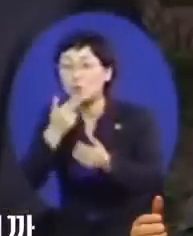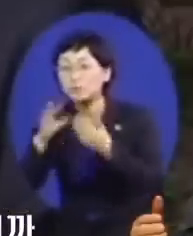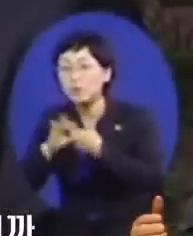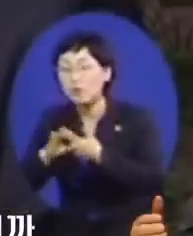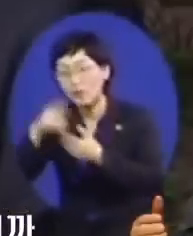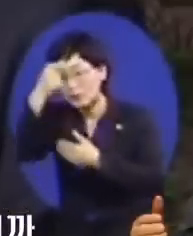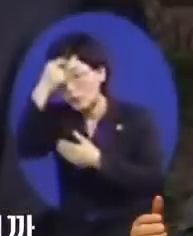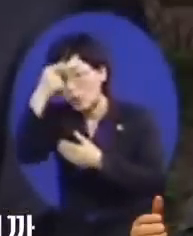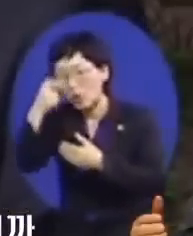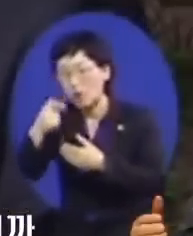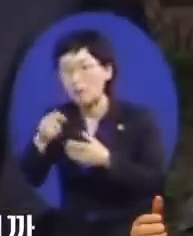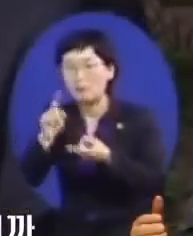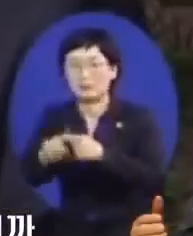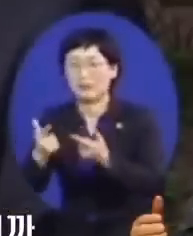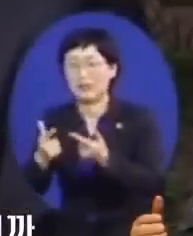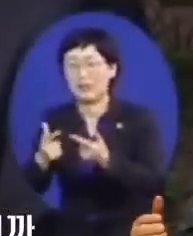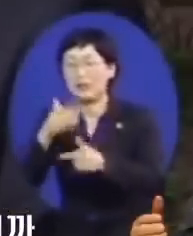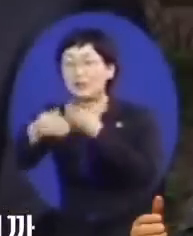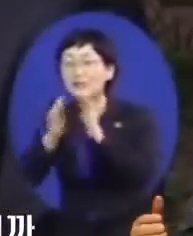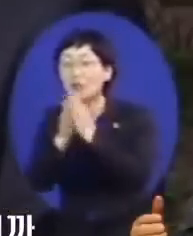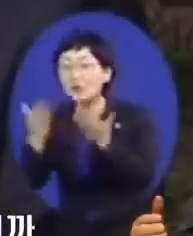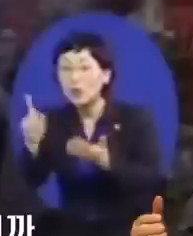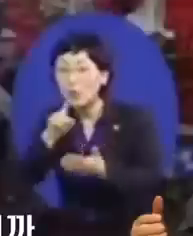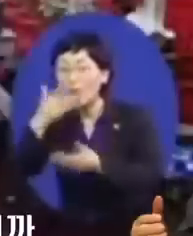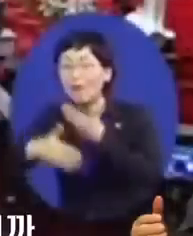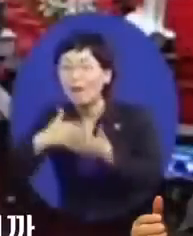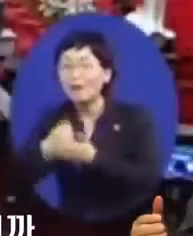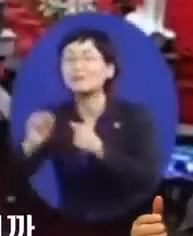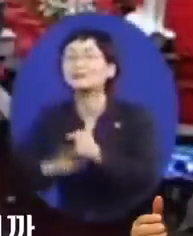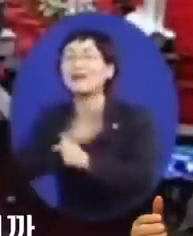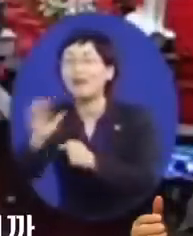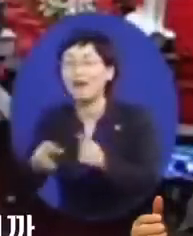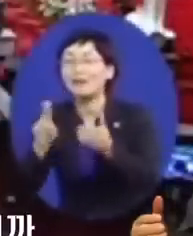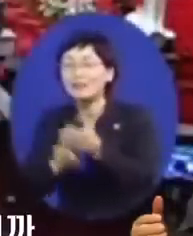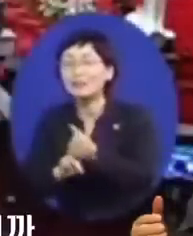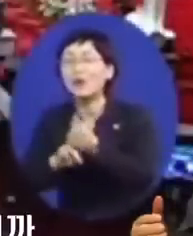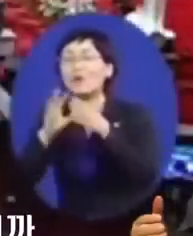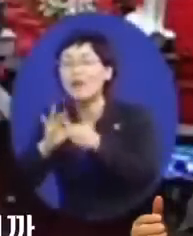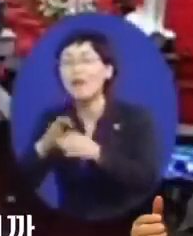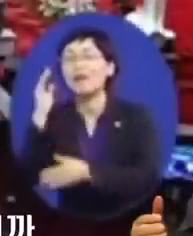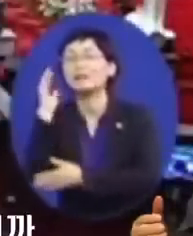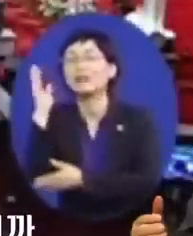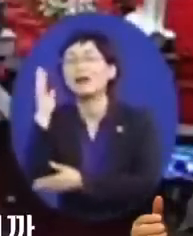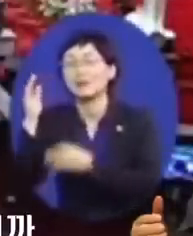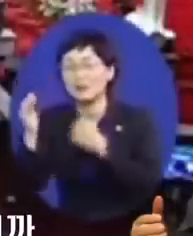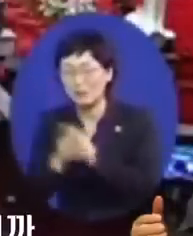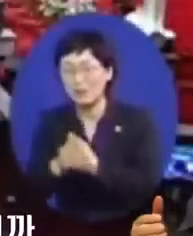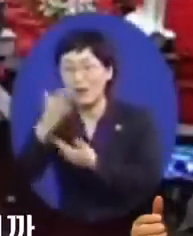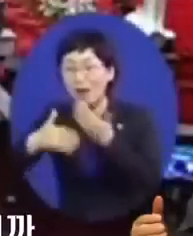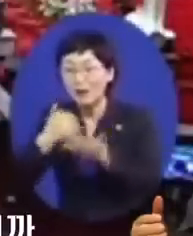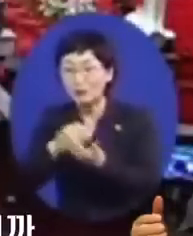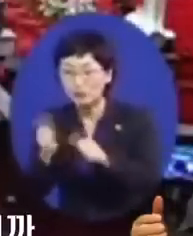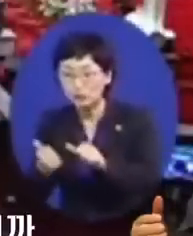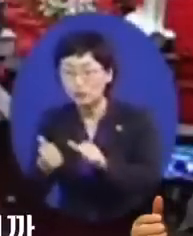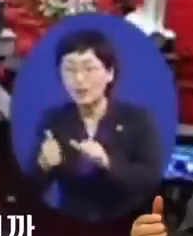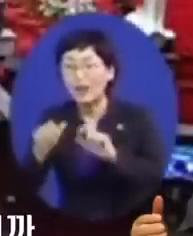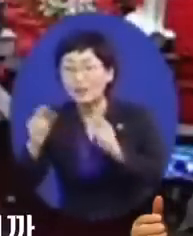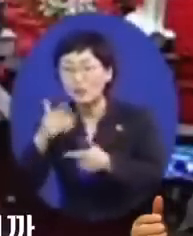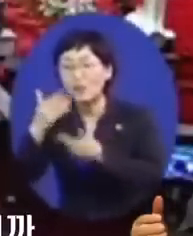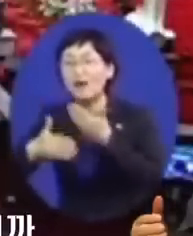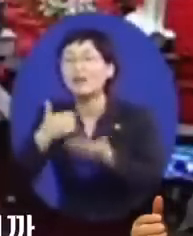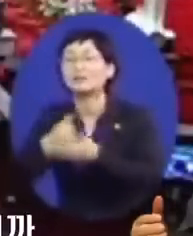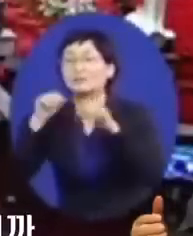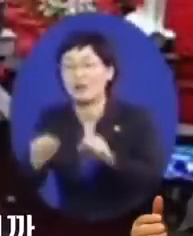것입니다. 성경은 하나님의 사랑의 이야기이자 하나님 기적의 이야기입니다. 하나님은 죽은 하나님이 아니라 살아계신 하나님이십니다.